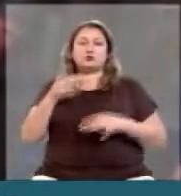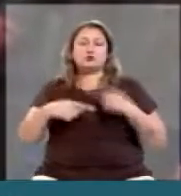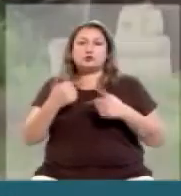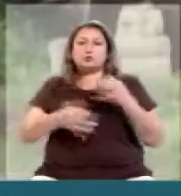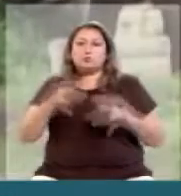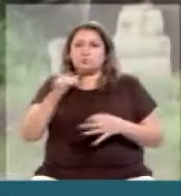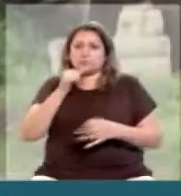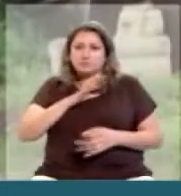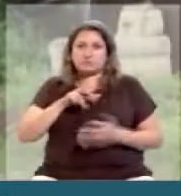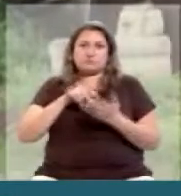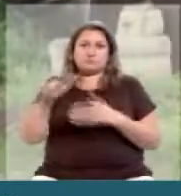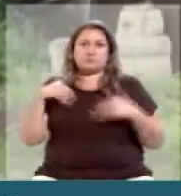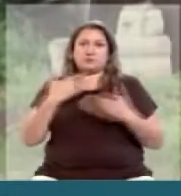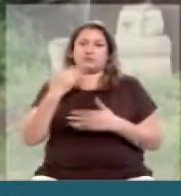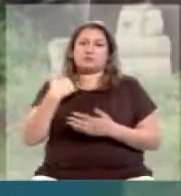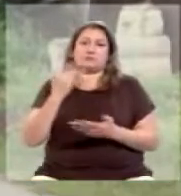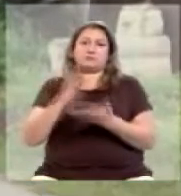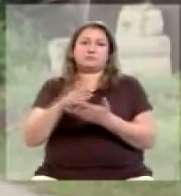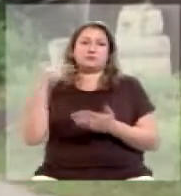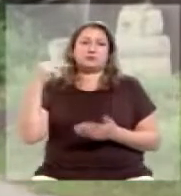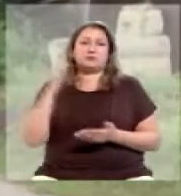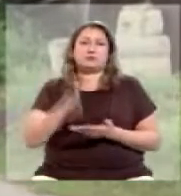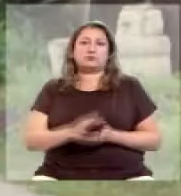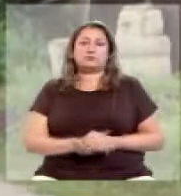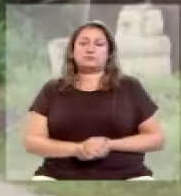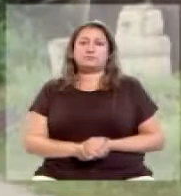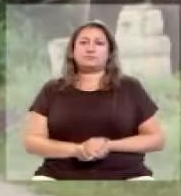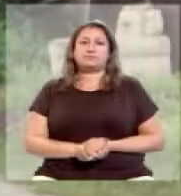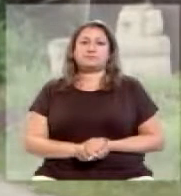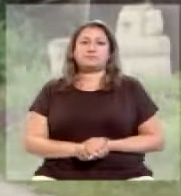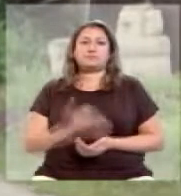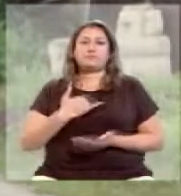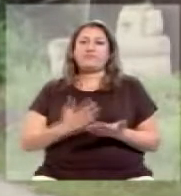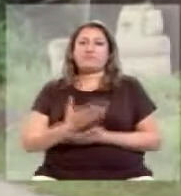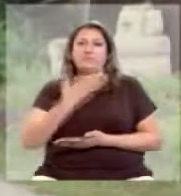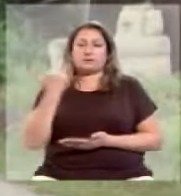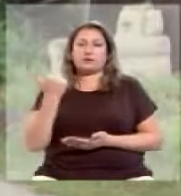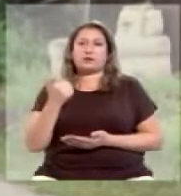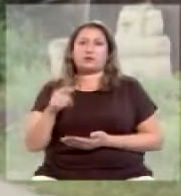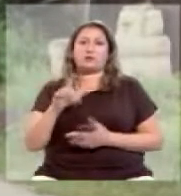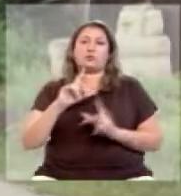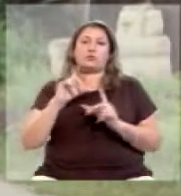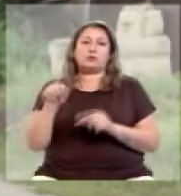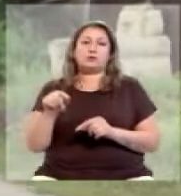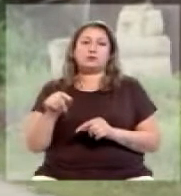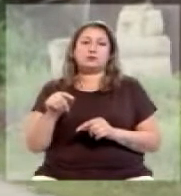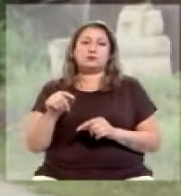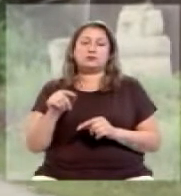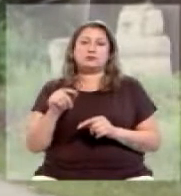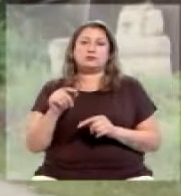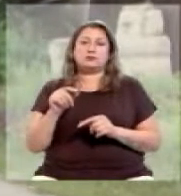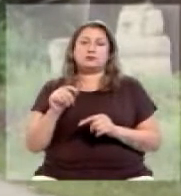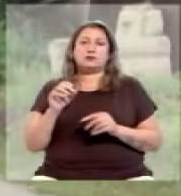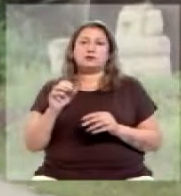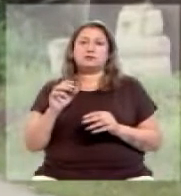болмағанын айтады. Ол өрттен зардап шеккендермен сөйлесіп болған соң көлігіне қарай кетіп бара жатты. Сол сәтте